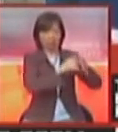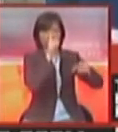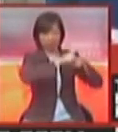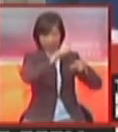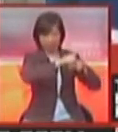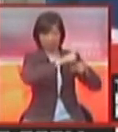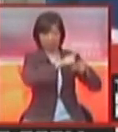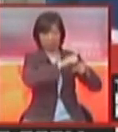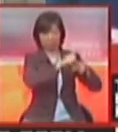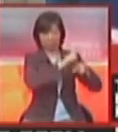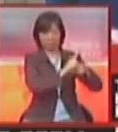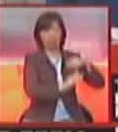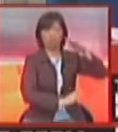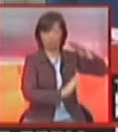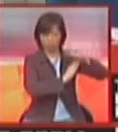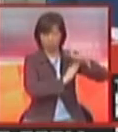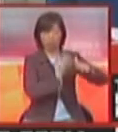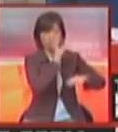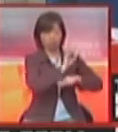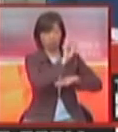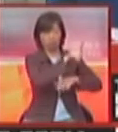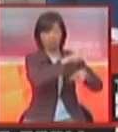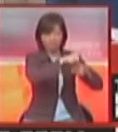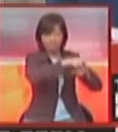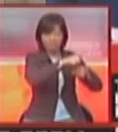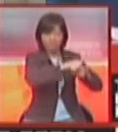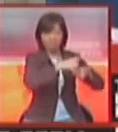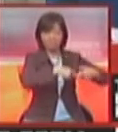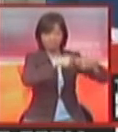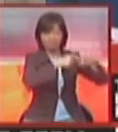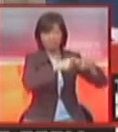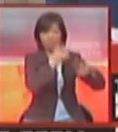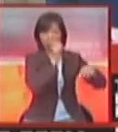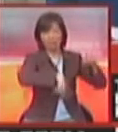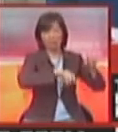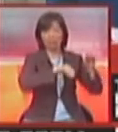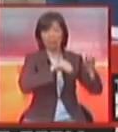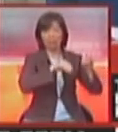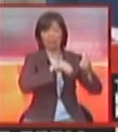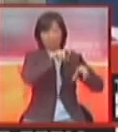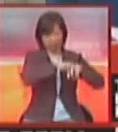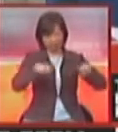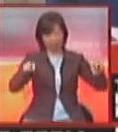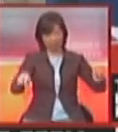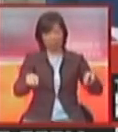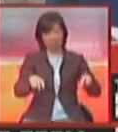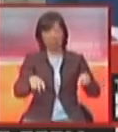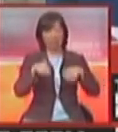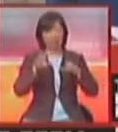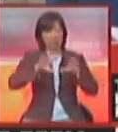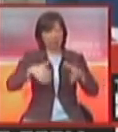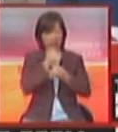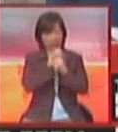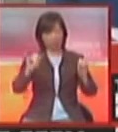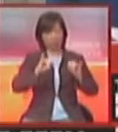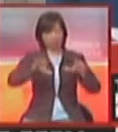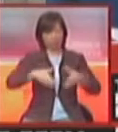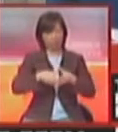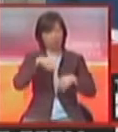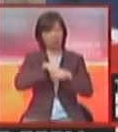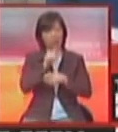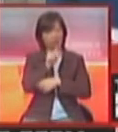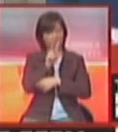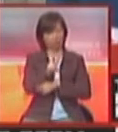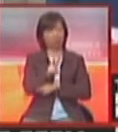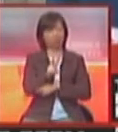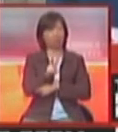na binuo ng committee at yan ang sa judgment nila yun ang nararapat. So